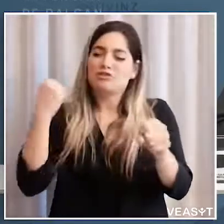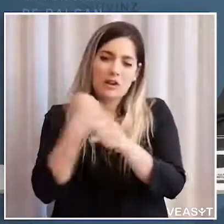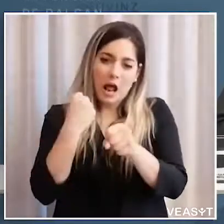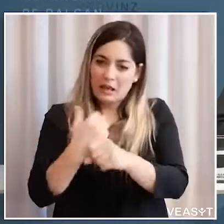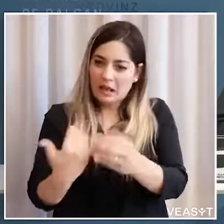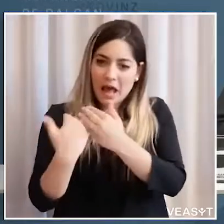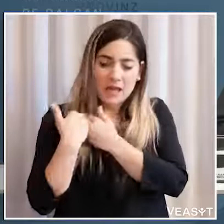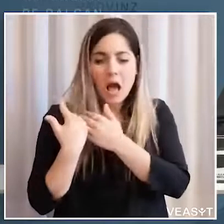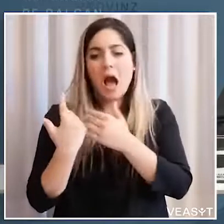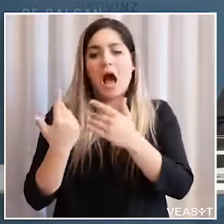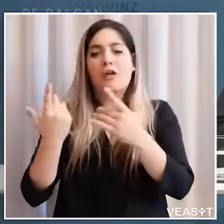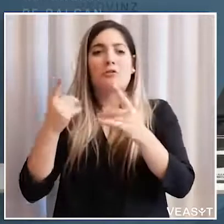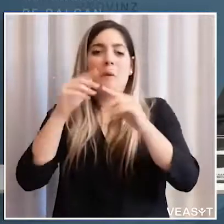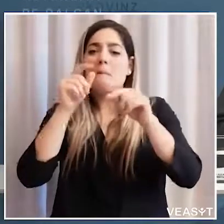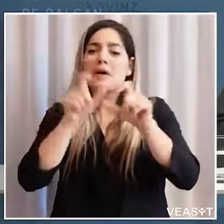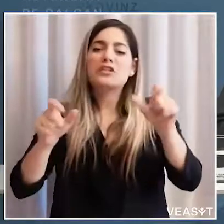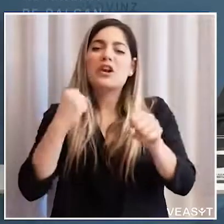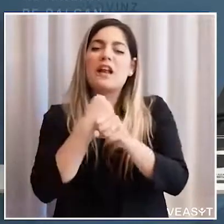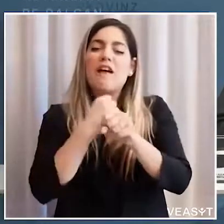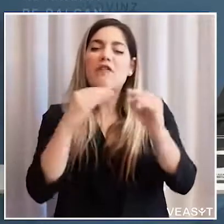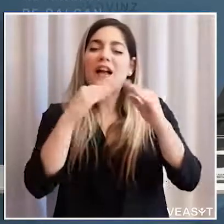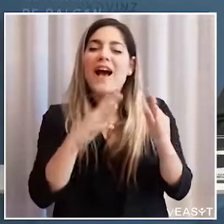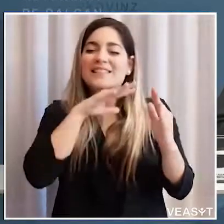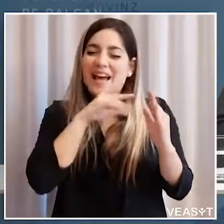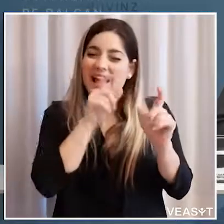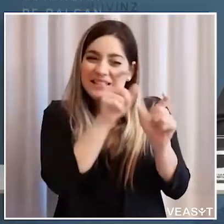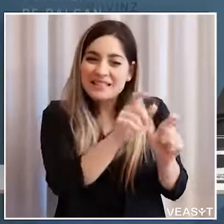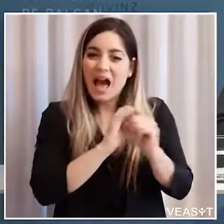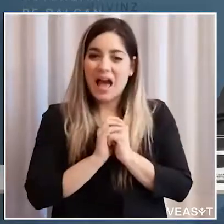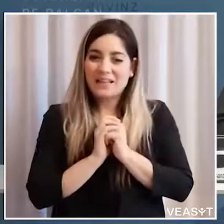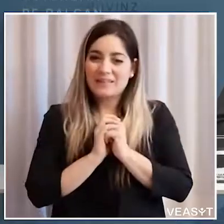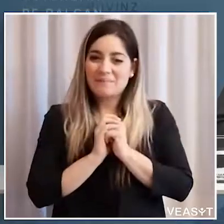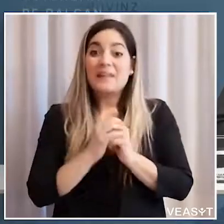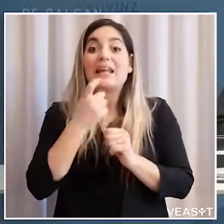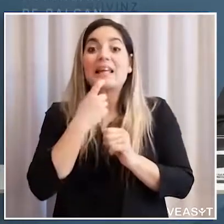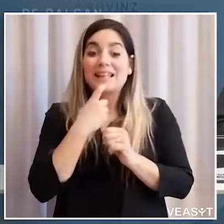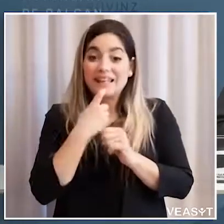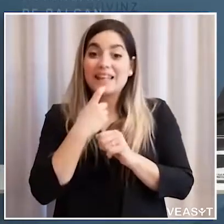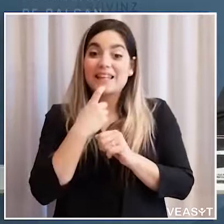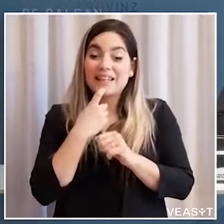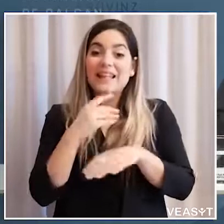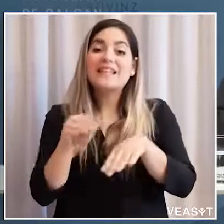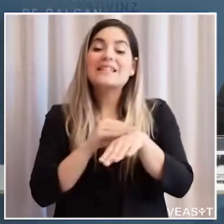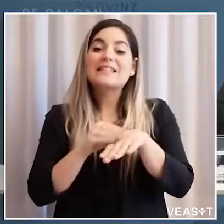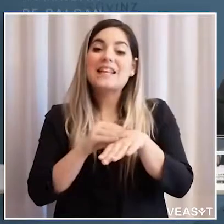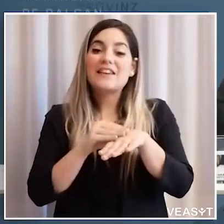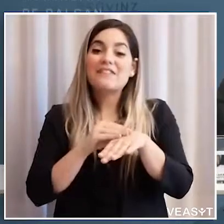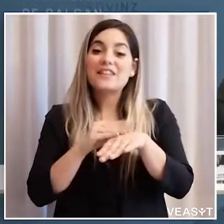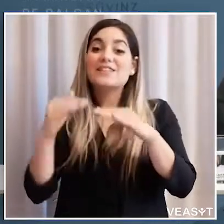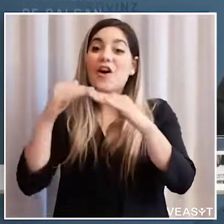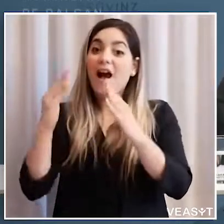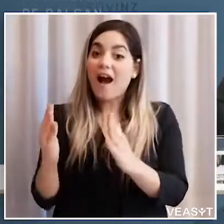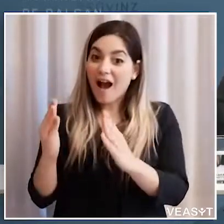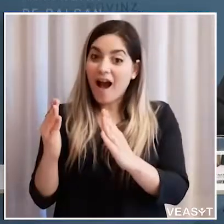personale incaricato ma anche a quelli che lavorano le case di anziani chi fa anche ha fatto il servizio ovviamente